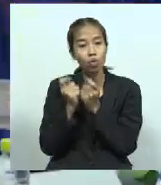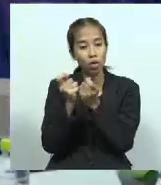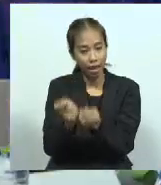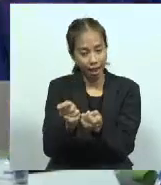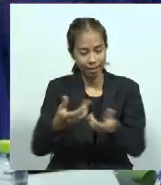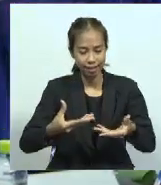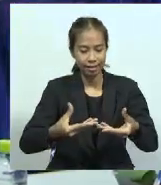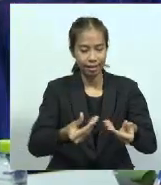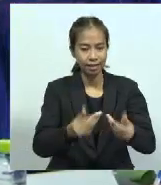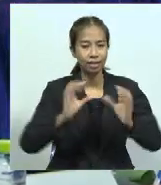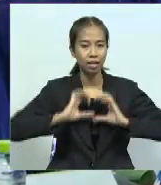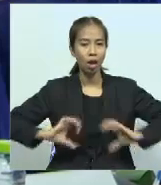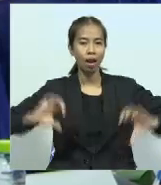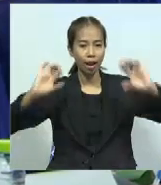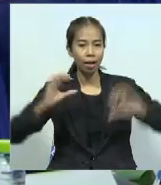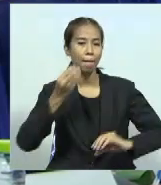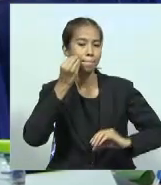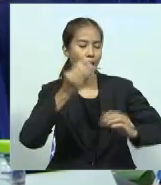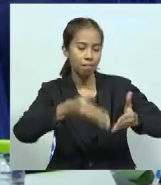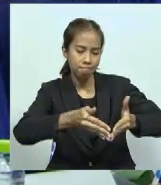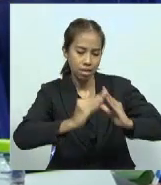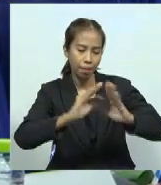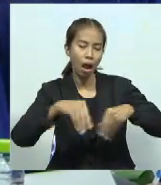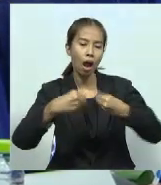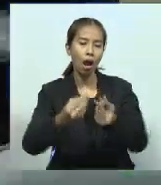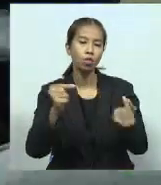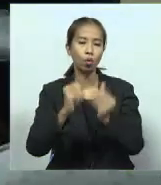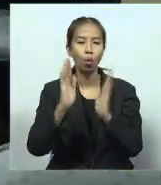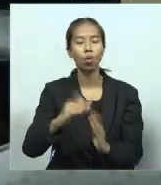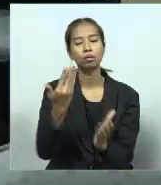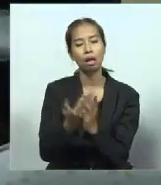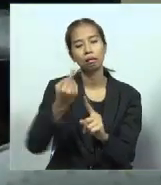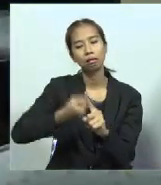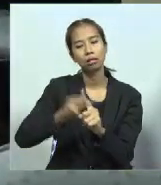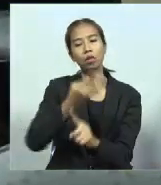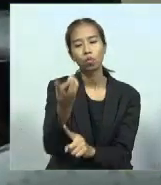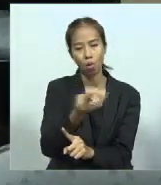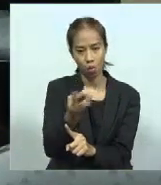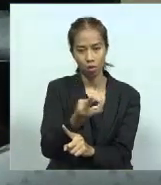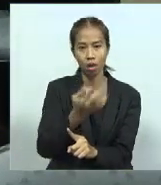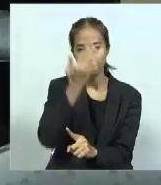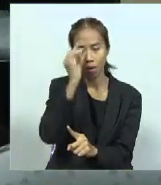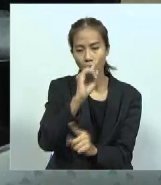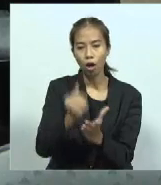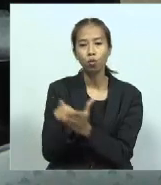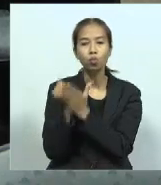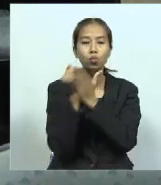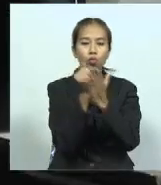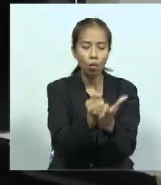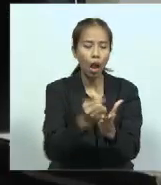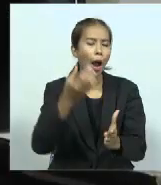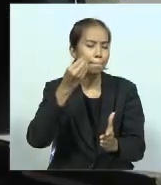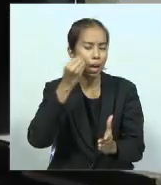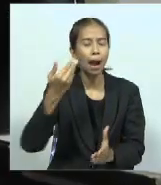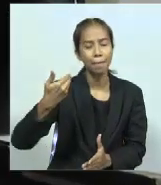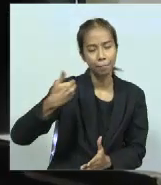ที่ดินของรัฐเพื่อก่อสร้างบ้านมั่นคงเป็นที่อยู่อาศัยให้กับประชาชนผู้มีรายได้น้อยเพื่อสร้างความมั่นคงในการมีที่อ